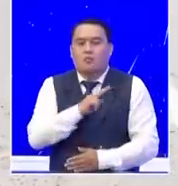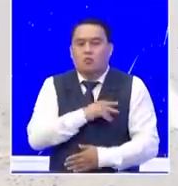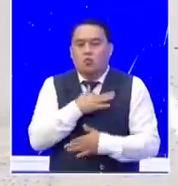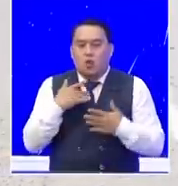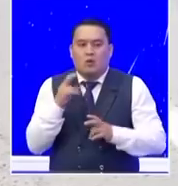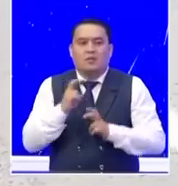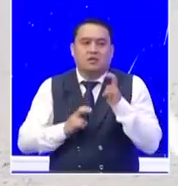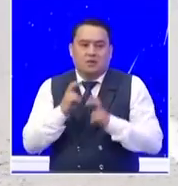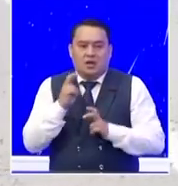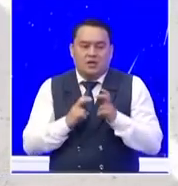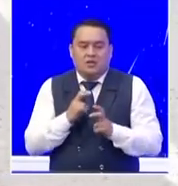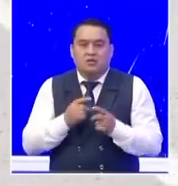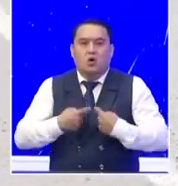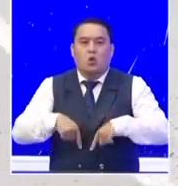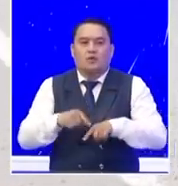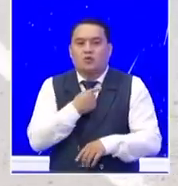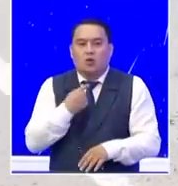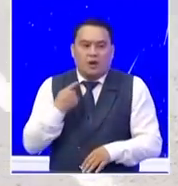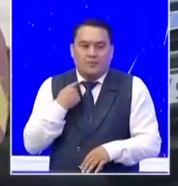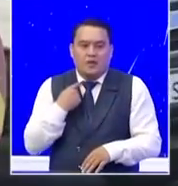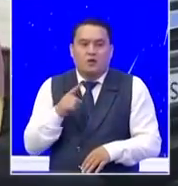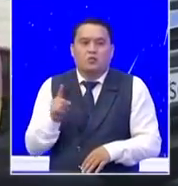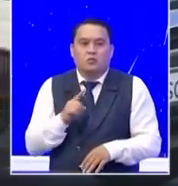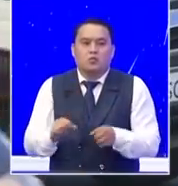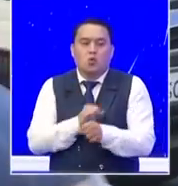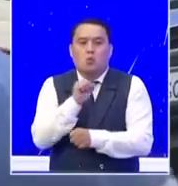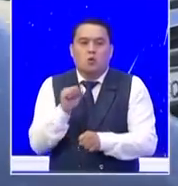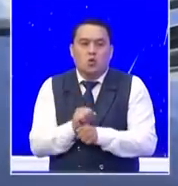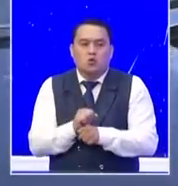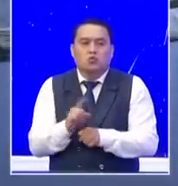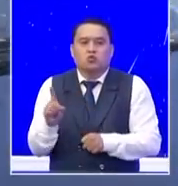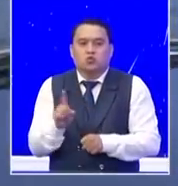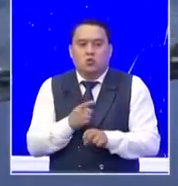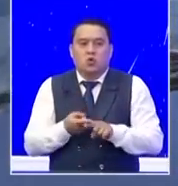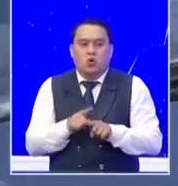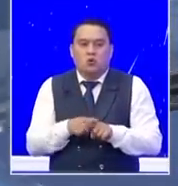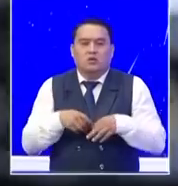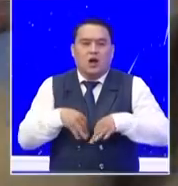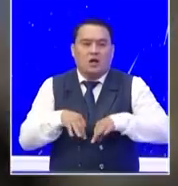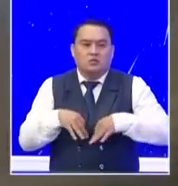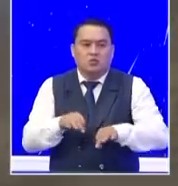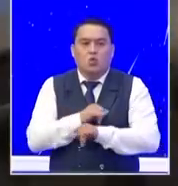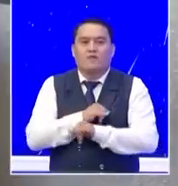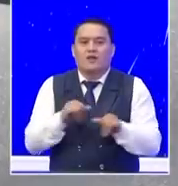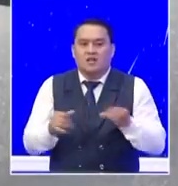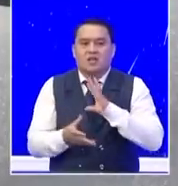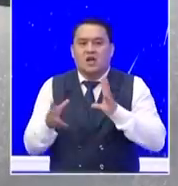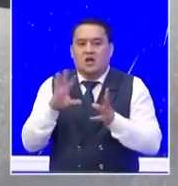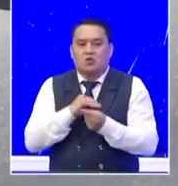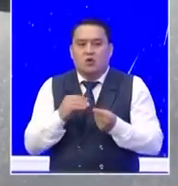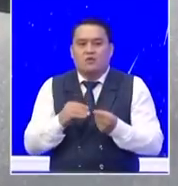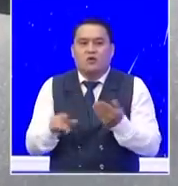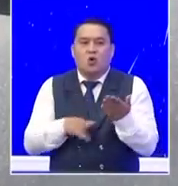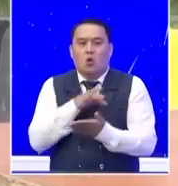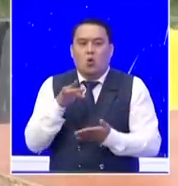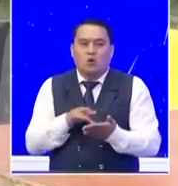многие предприятия и заведения областного центра. Однако блокпосты оказались не рассчитаны на такой транспортный поток. В итоге на въездах в